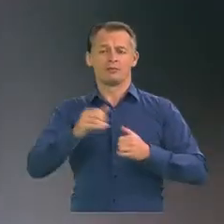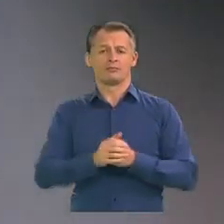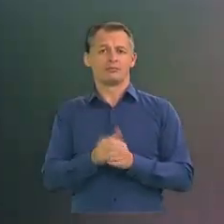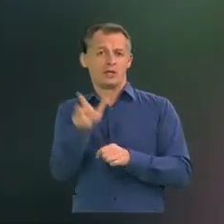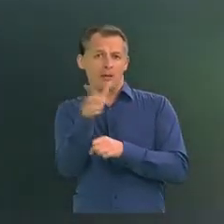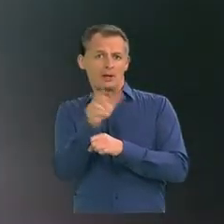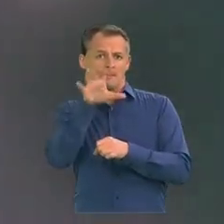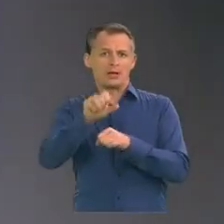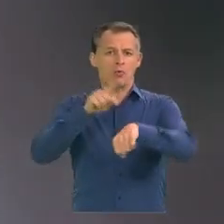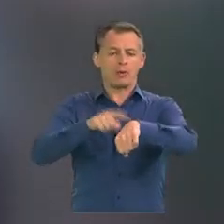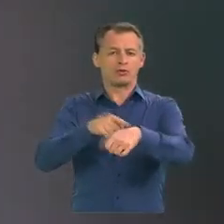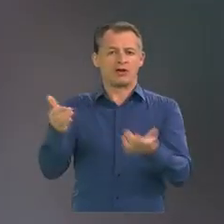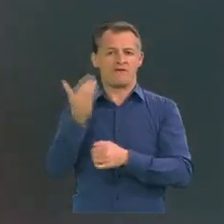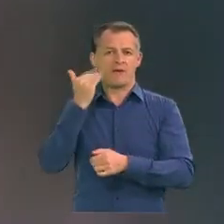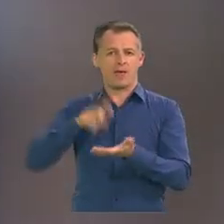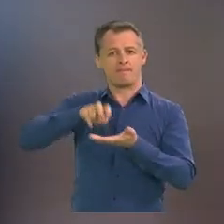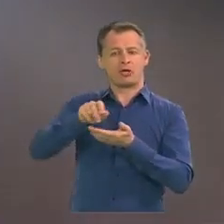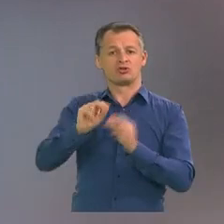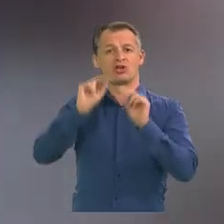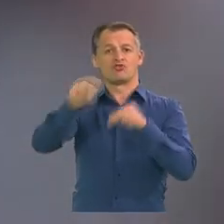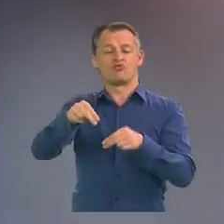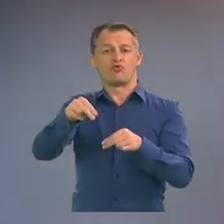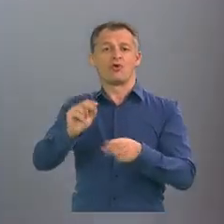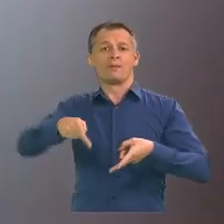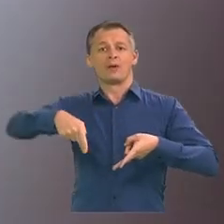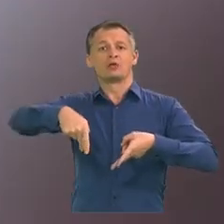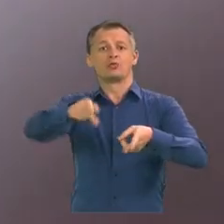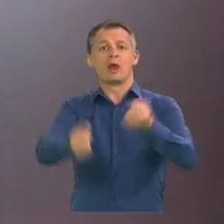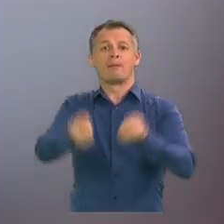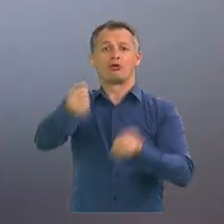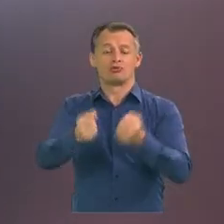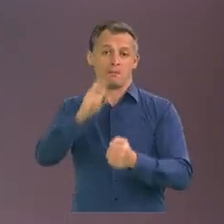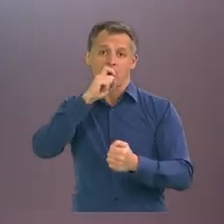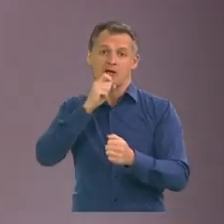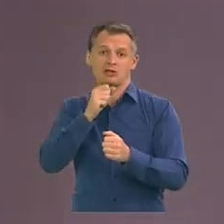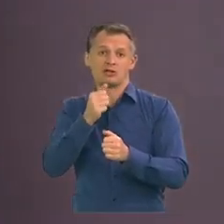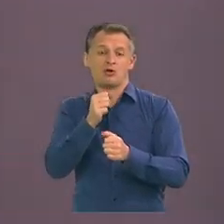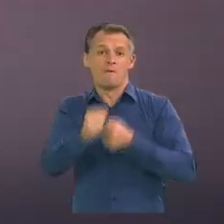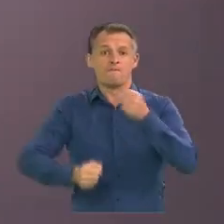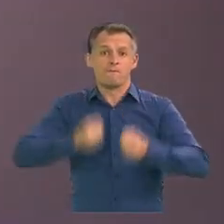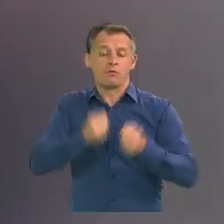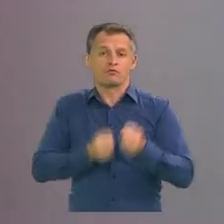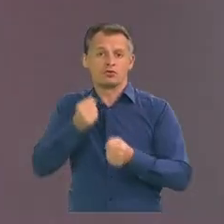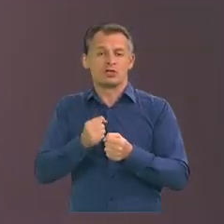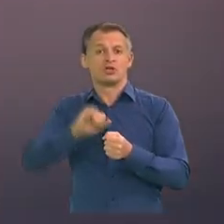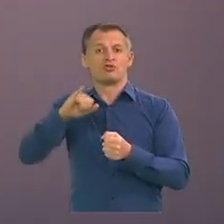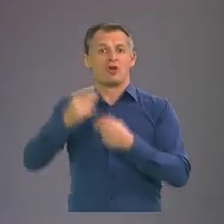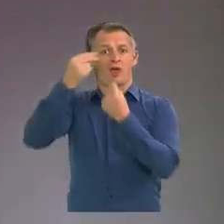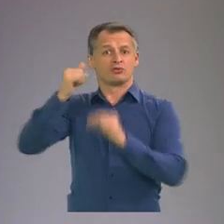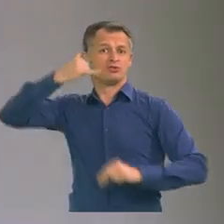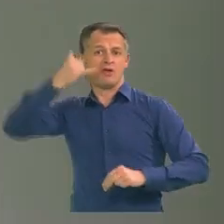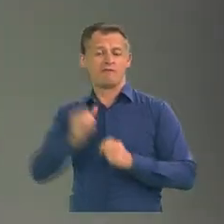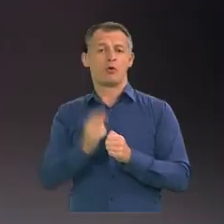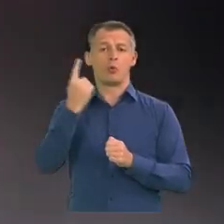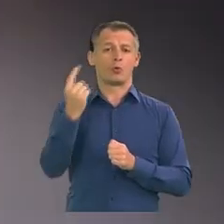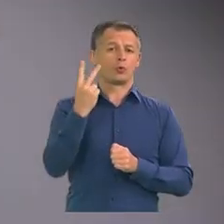Imagine surprind momentul în care femeia se îndreaptă spre prima bandă a unui bulevard. Un bărbat fuge după ea, dar sună și la numărul de urgență 112 și cere